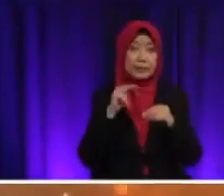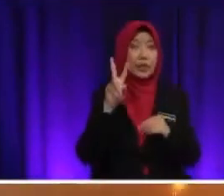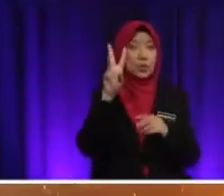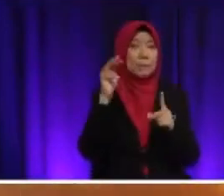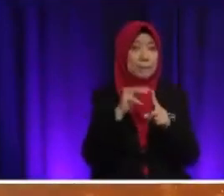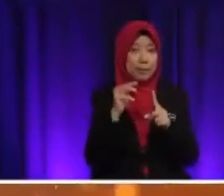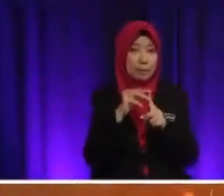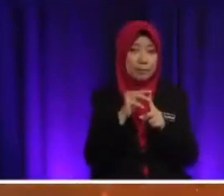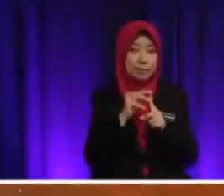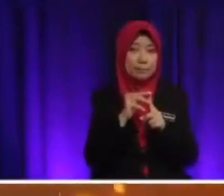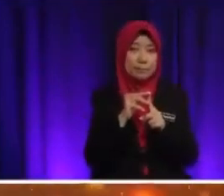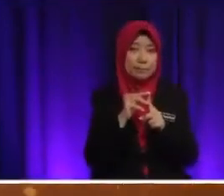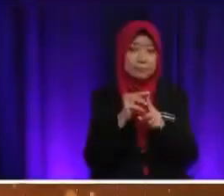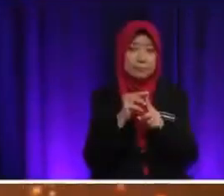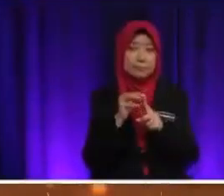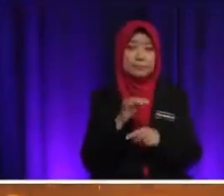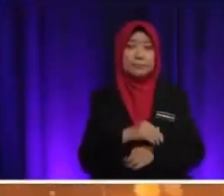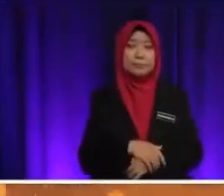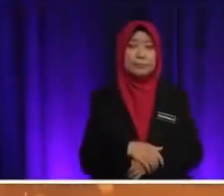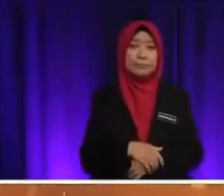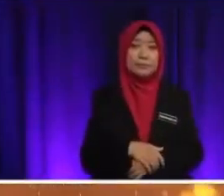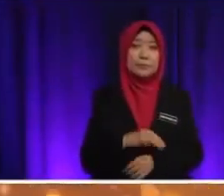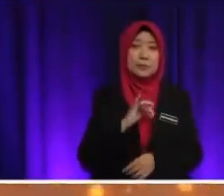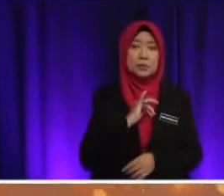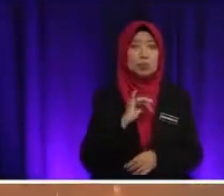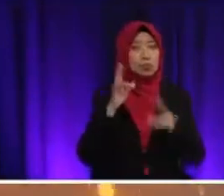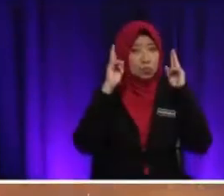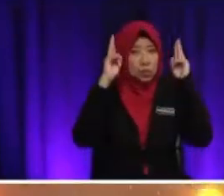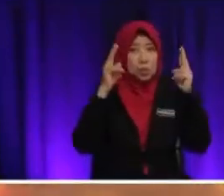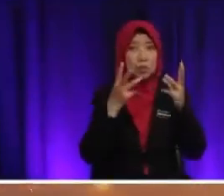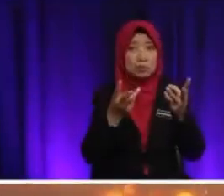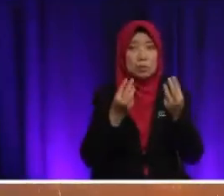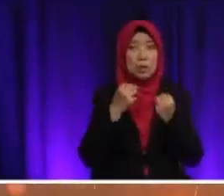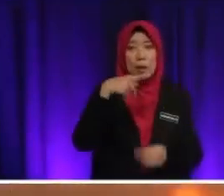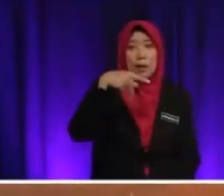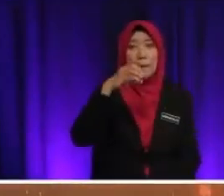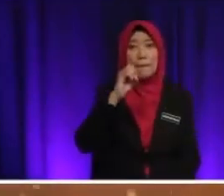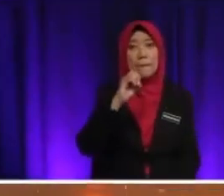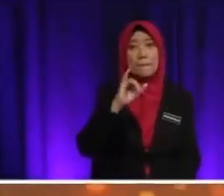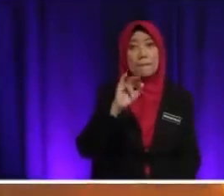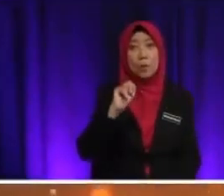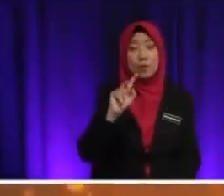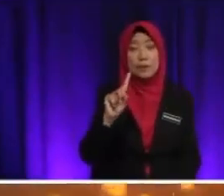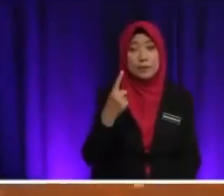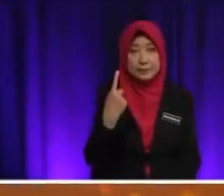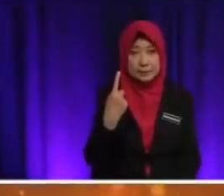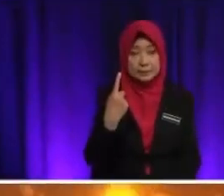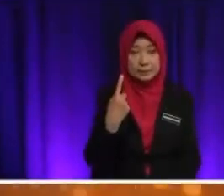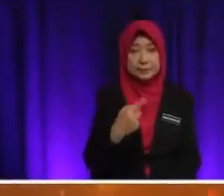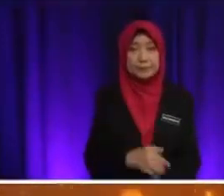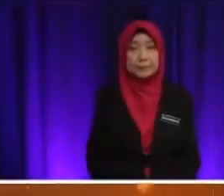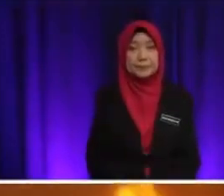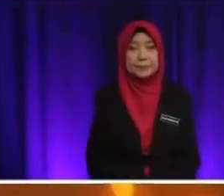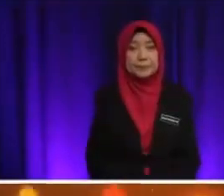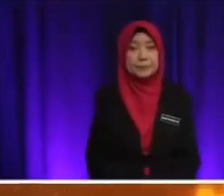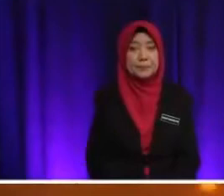Dua markah. Okey. Okey, kita tengok dulu. Saya nak point saja. Sebenarnya saya akan bagi sedikit lagi. Okay. Macam mana nak jawab untuk pengajar soalan pengajaran